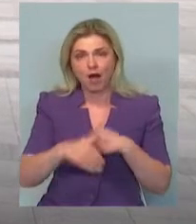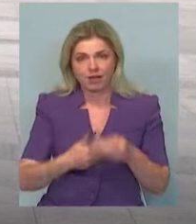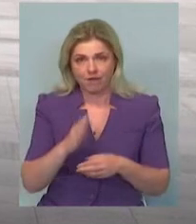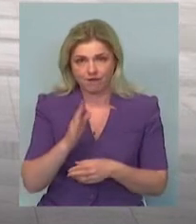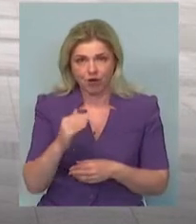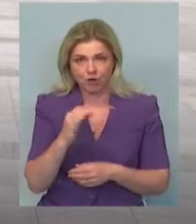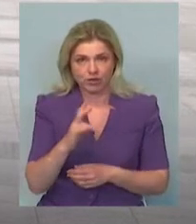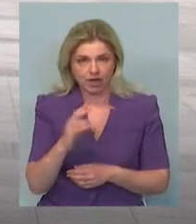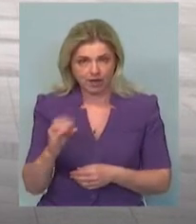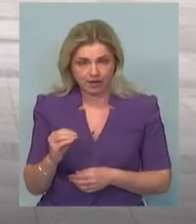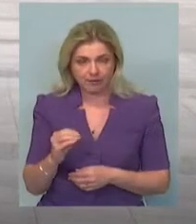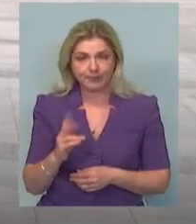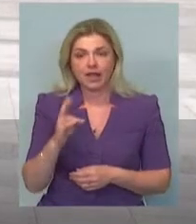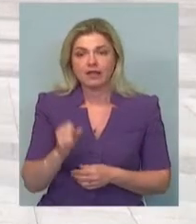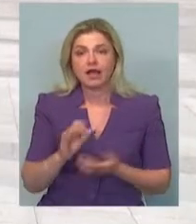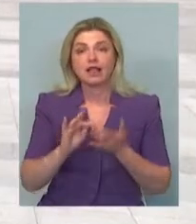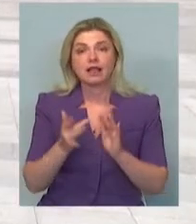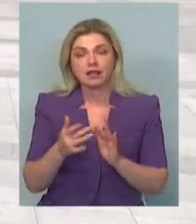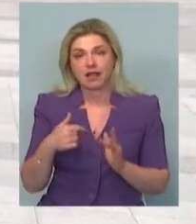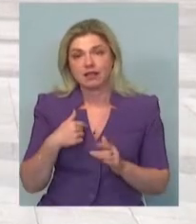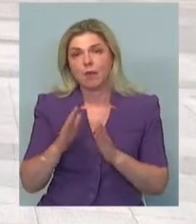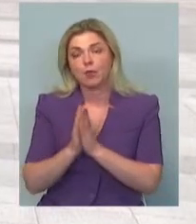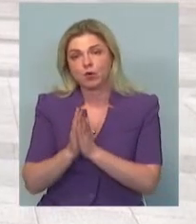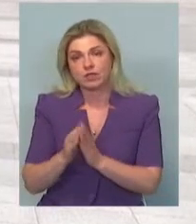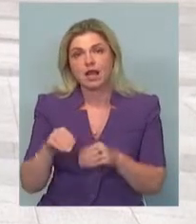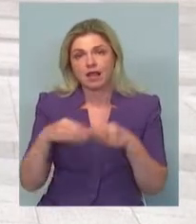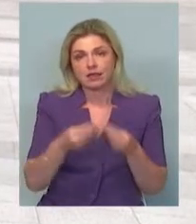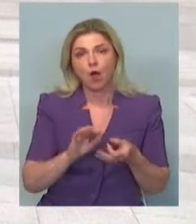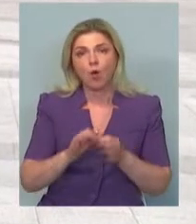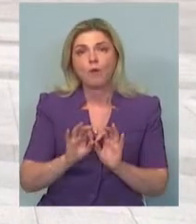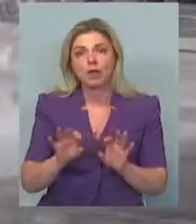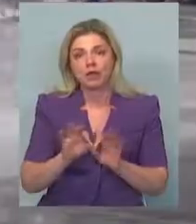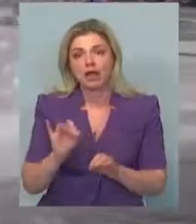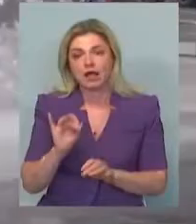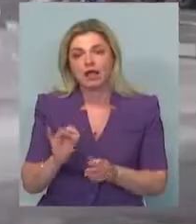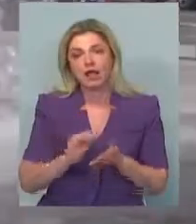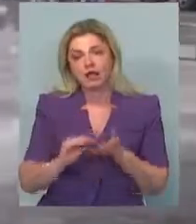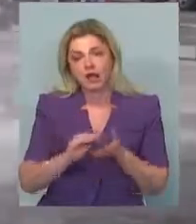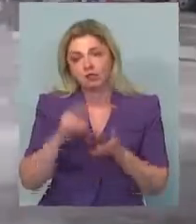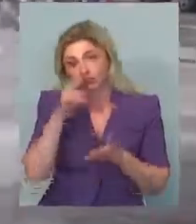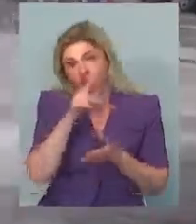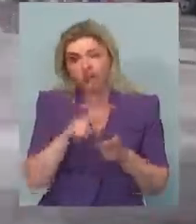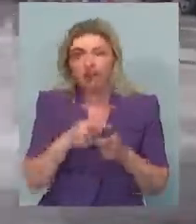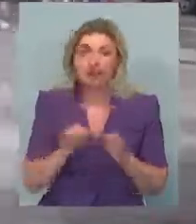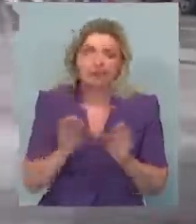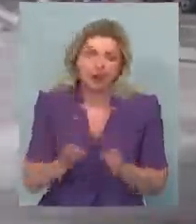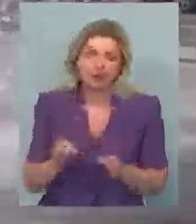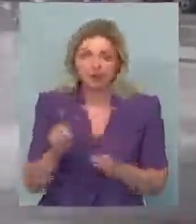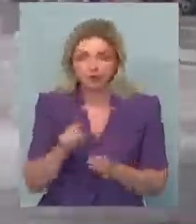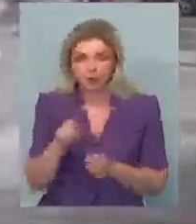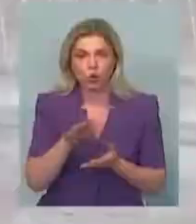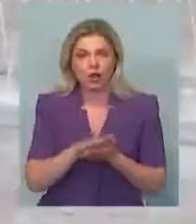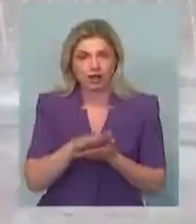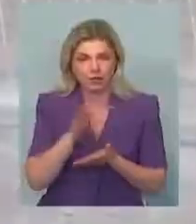На своїй сторінці Фейсбук я закликав мера дати коментар. Або спростувати, що це калюжа брудна, або підтвердити і як мінімум поставити